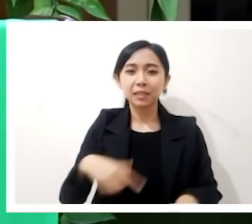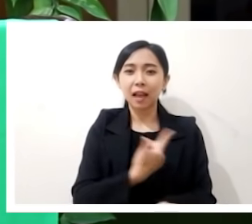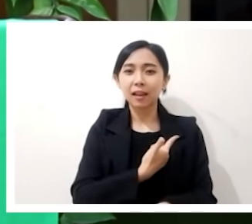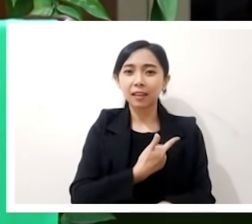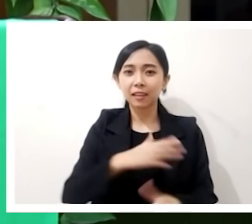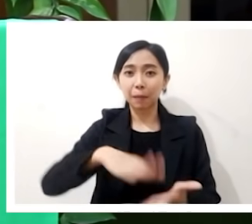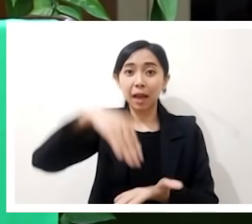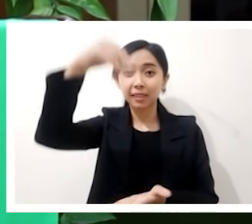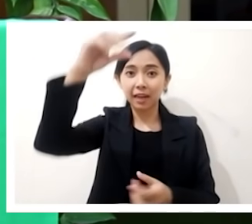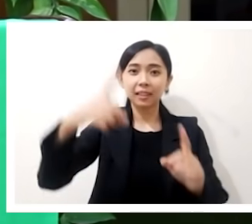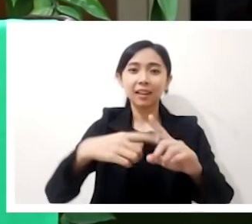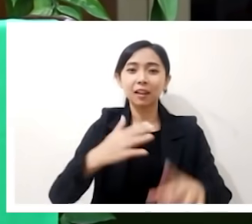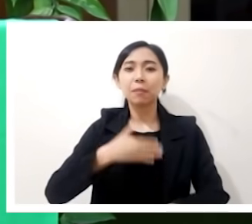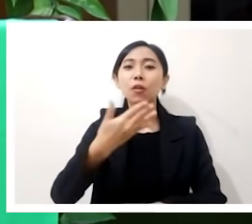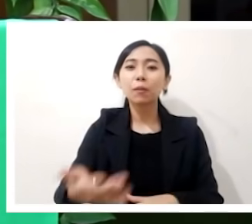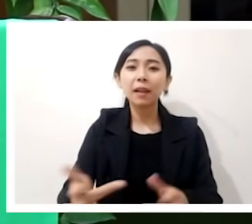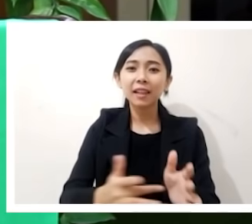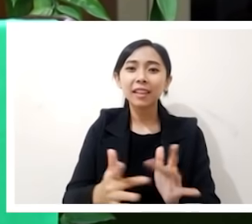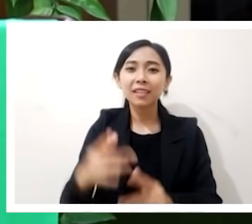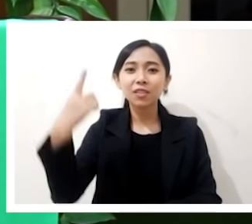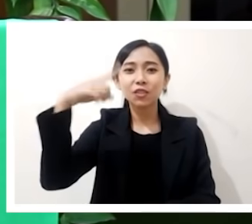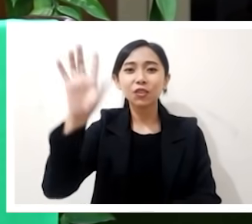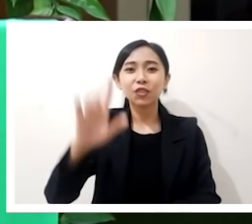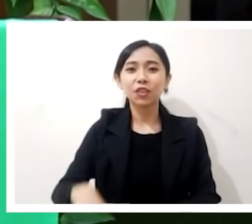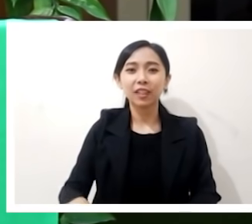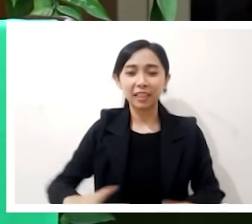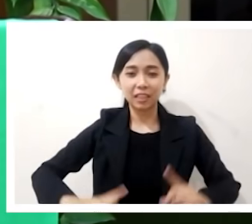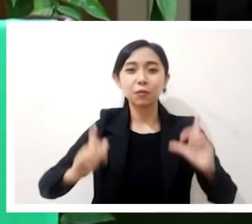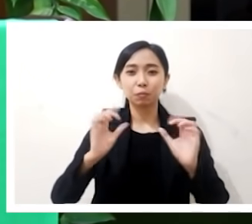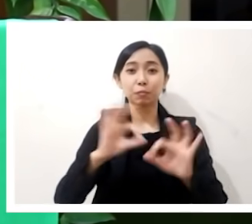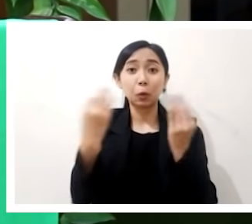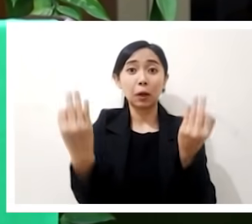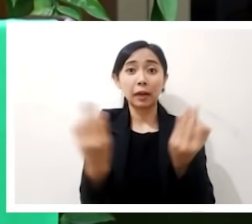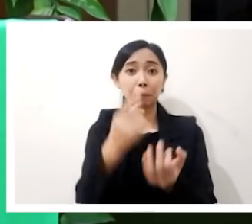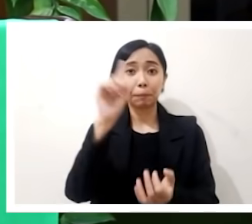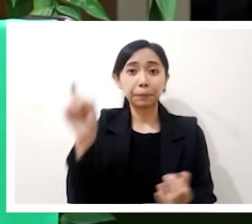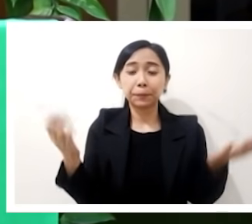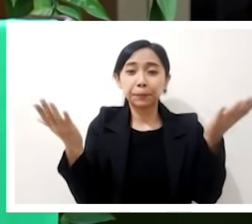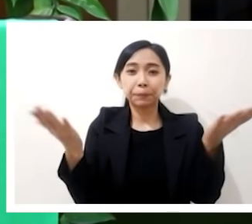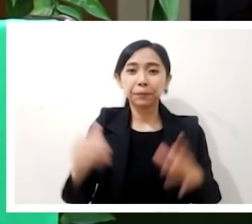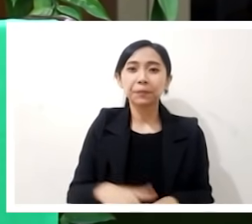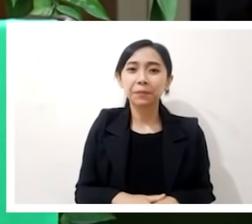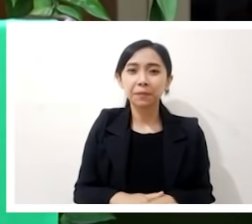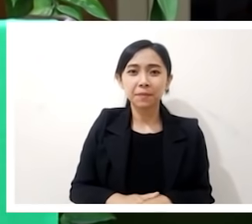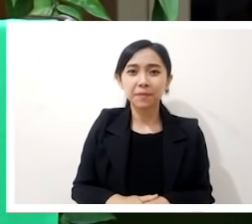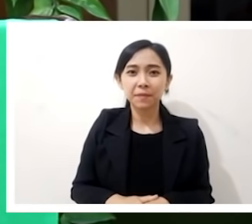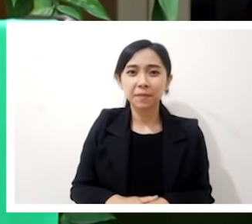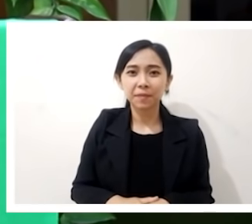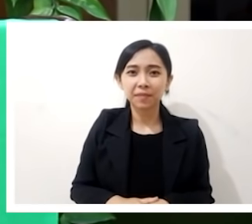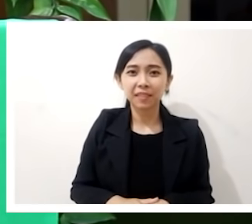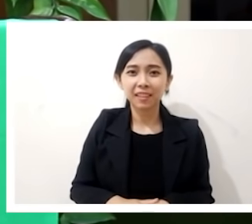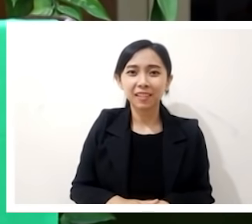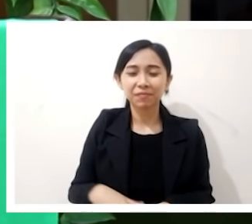pengorbanan Kristus untuk kehidupan kita sebagai keluarga? Itulah pertanyaan-pertanyaan reflektif yang ingin